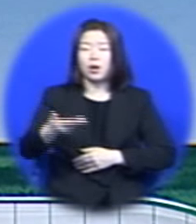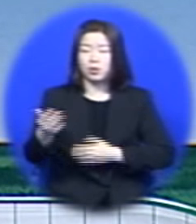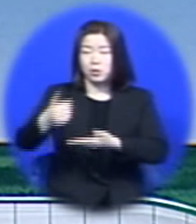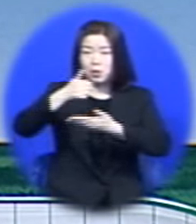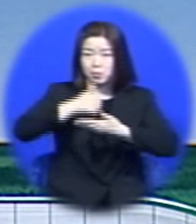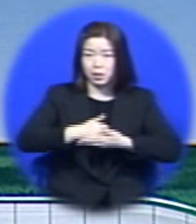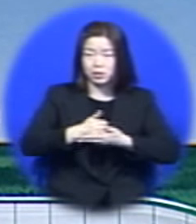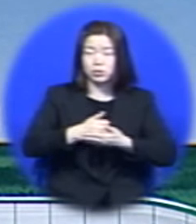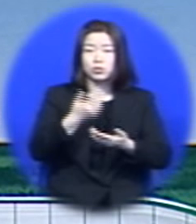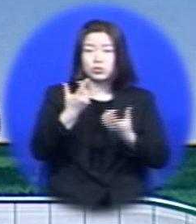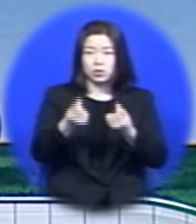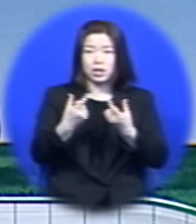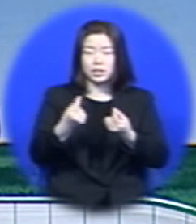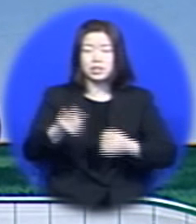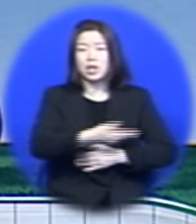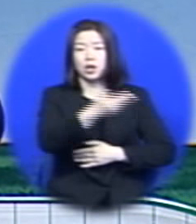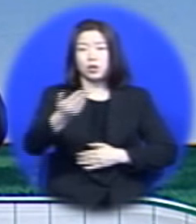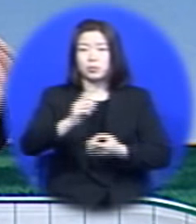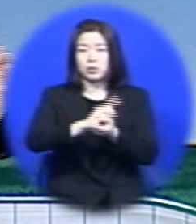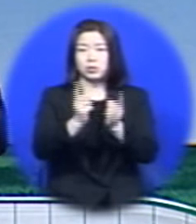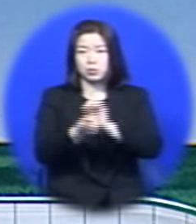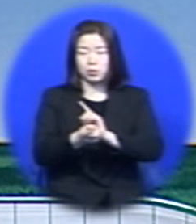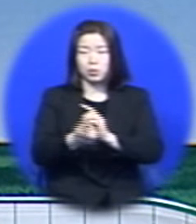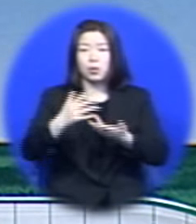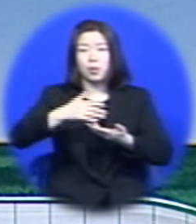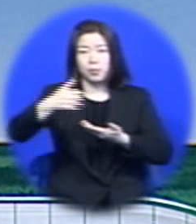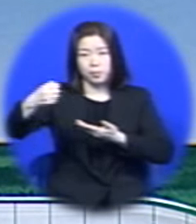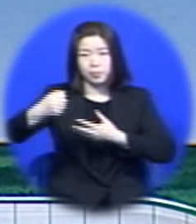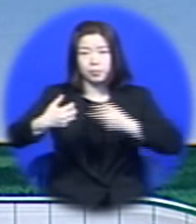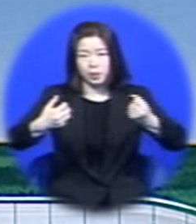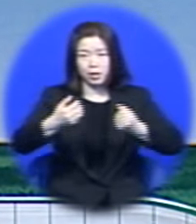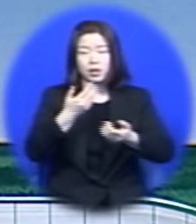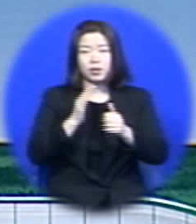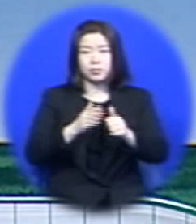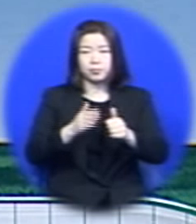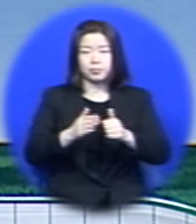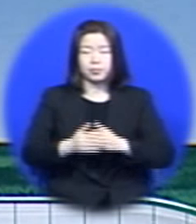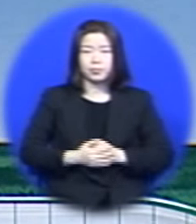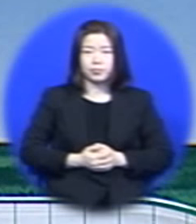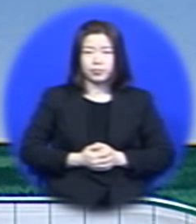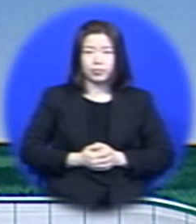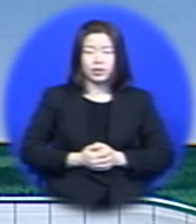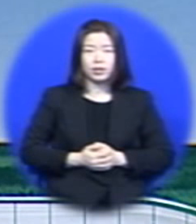같이 여러분도 서로 받아들이십시오.